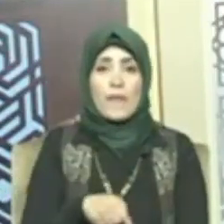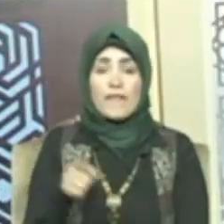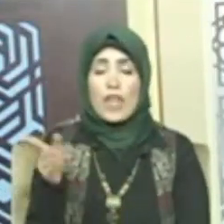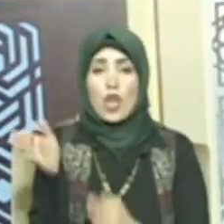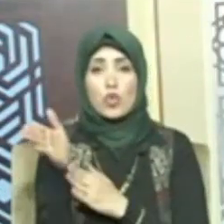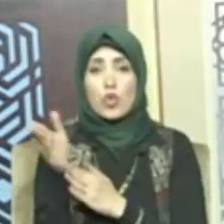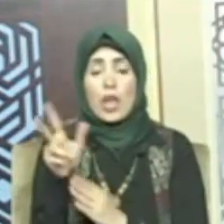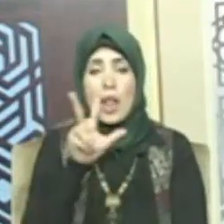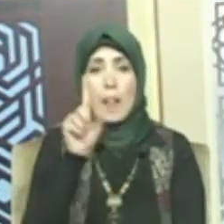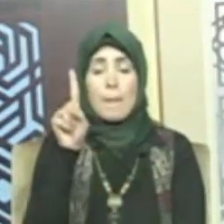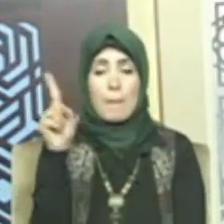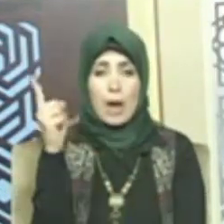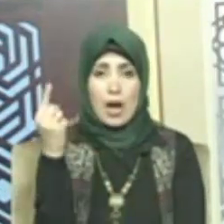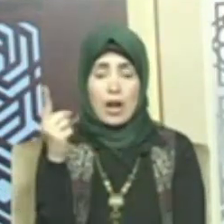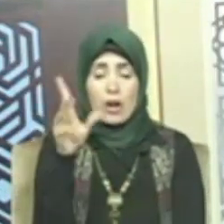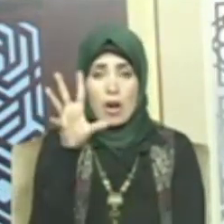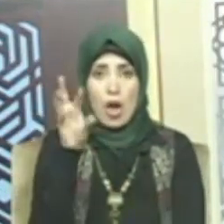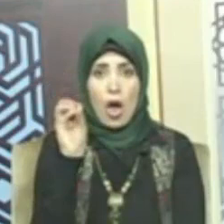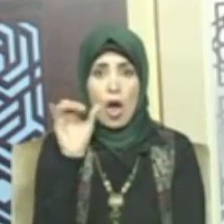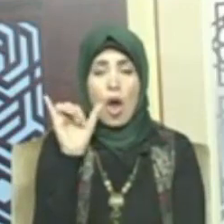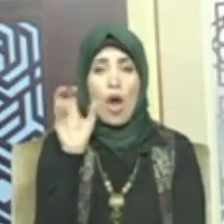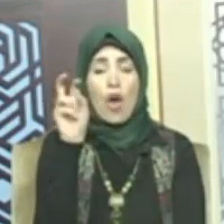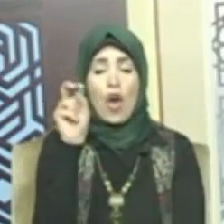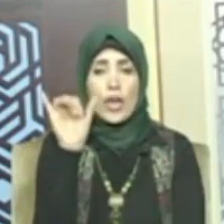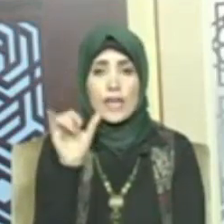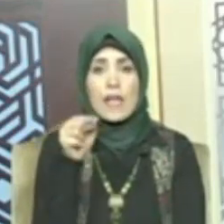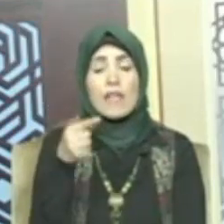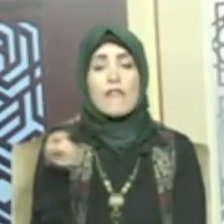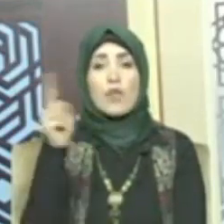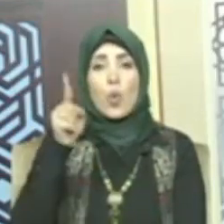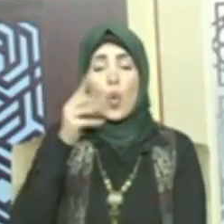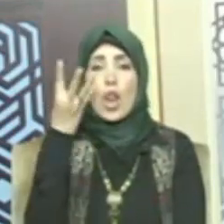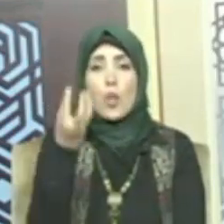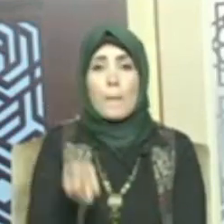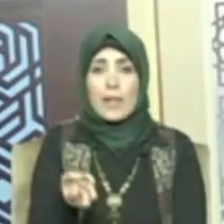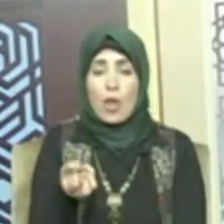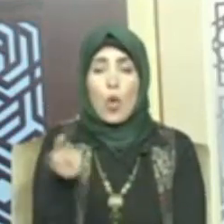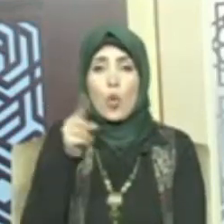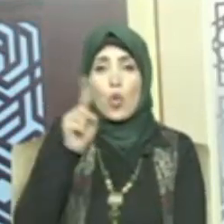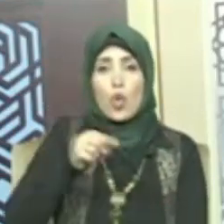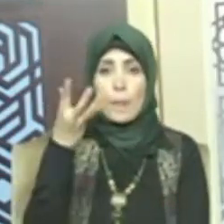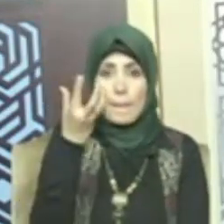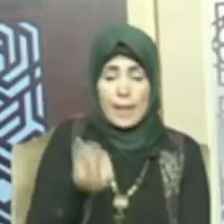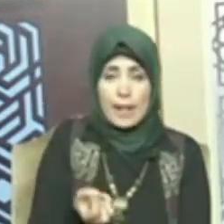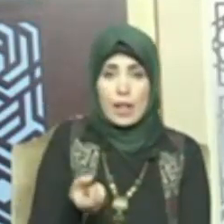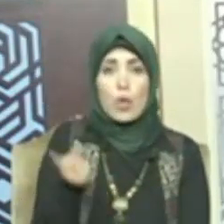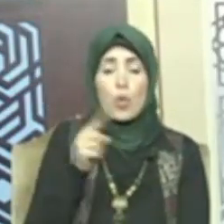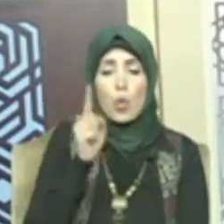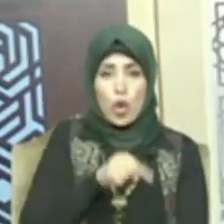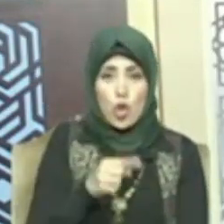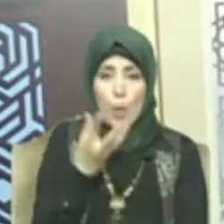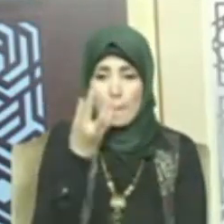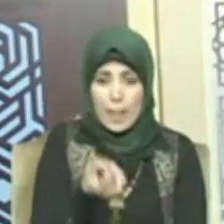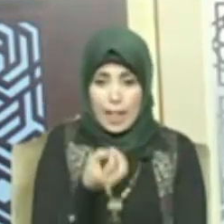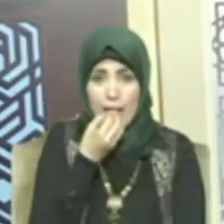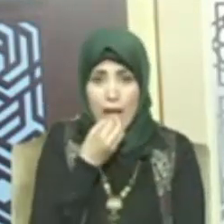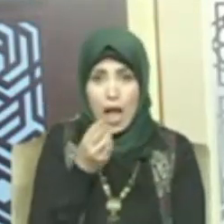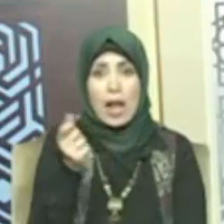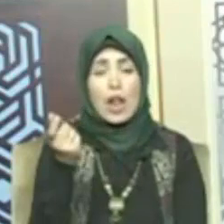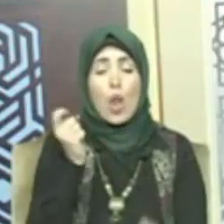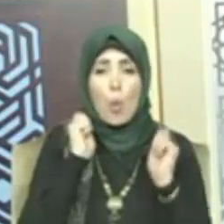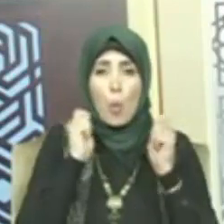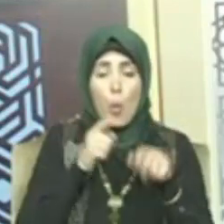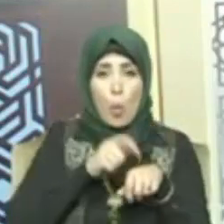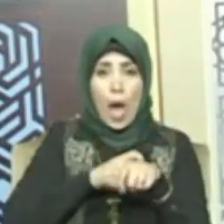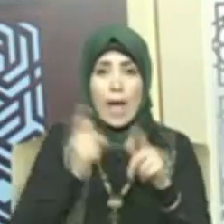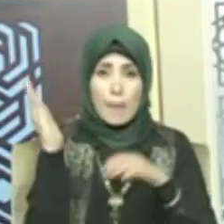البيهقي أنهم في كل ليلة عند كل فطر من